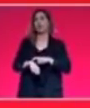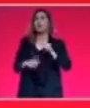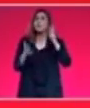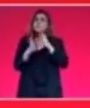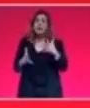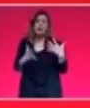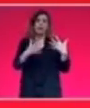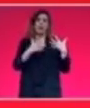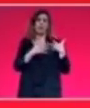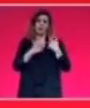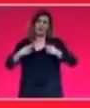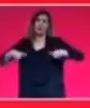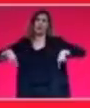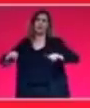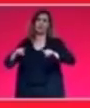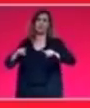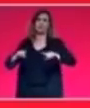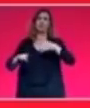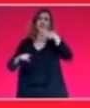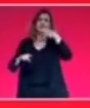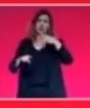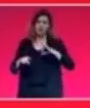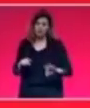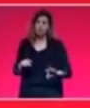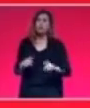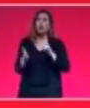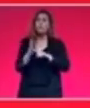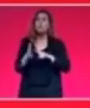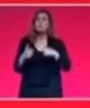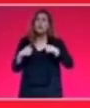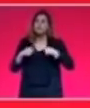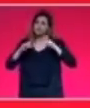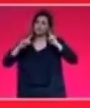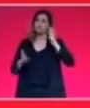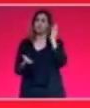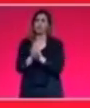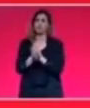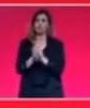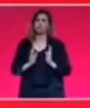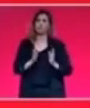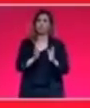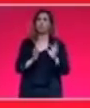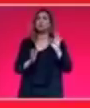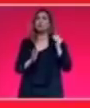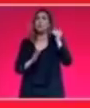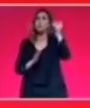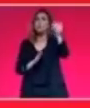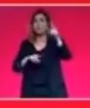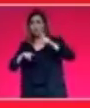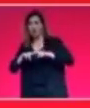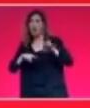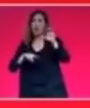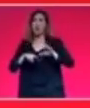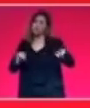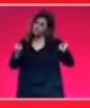ευθύνη της γενιάς μας. Γι' αυτό παίρνουμε τη μοίρα μας στα χέρια μας, για να συνδιαμορφώσουμε το μέλλον της Ευρώπης και της χώρας